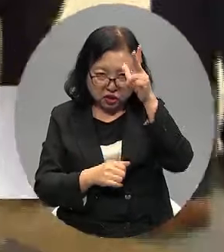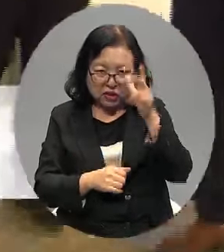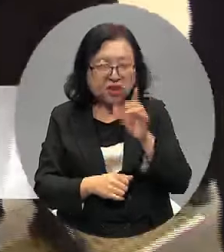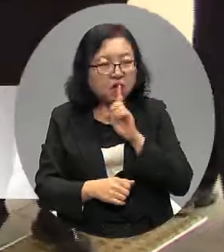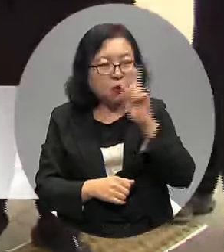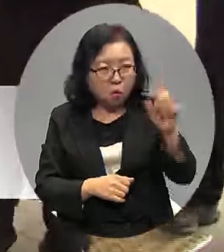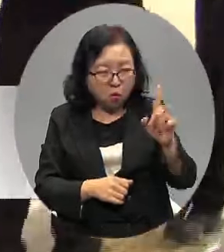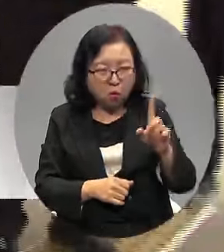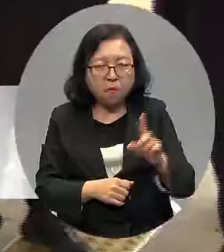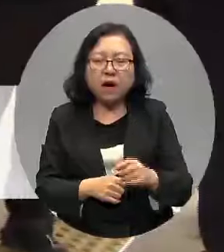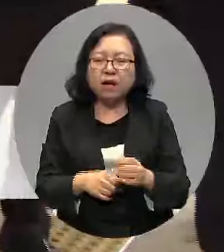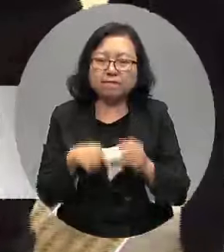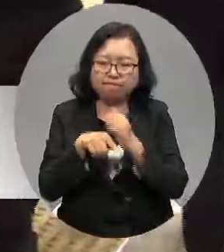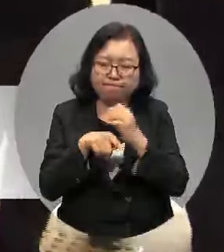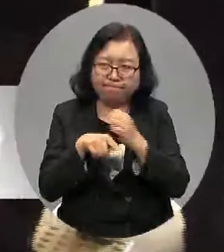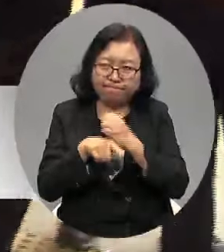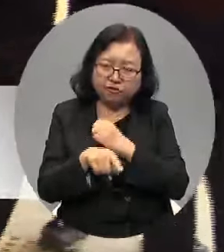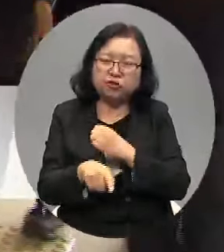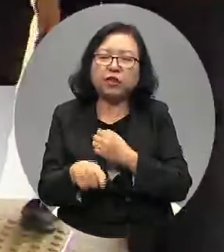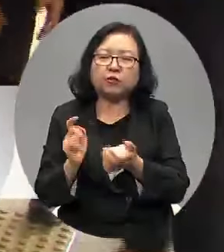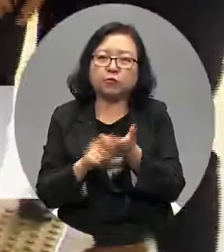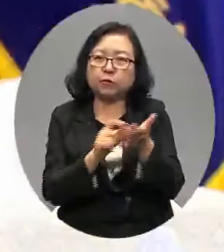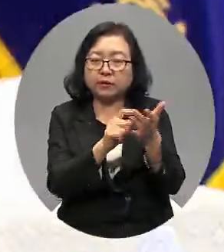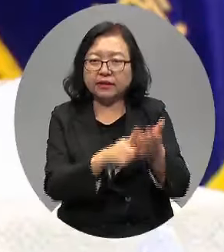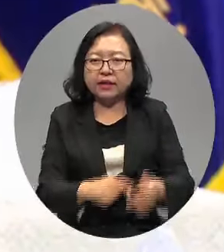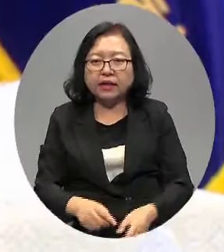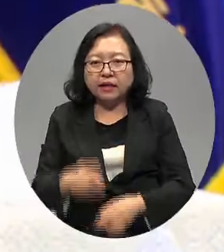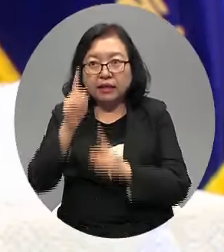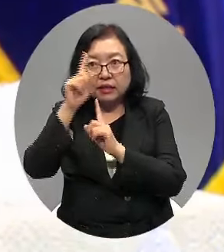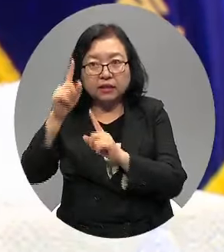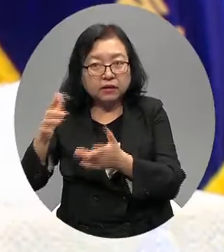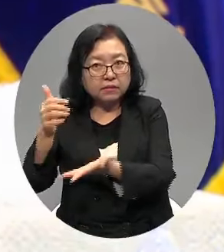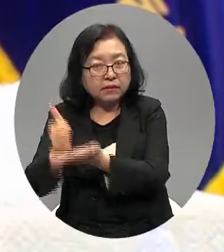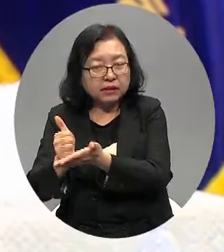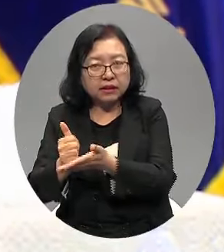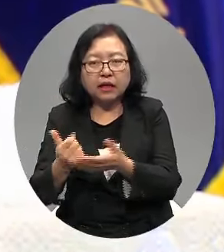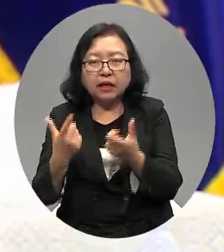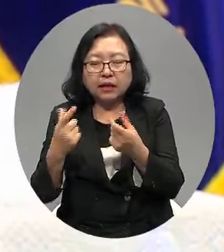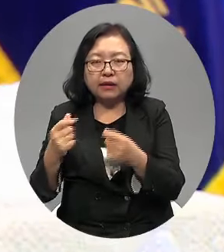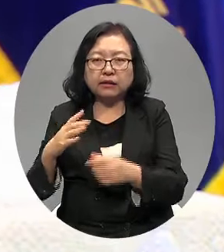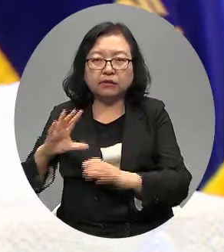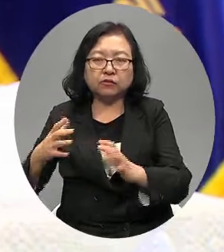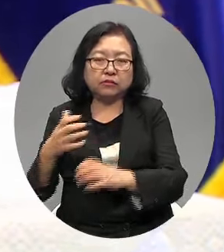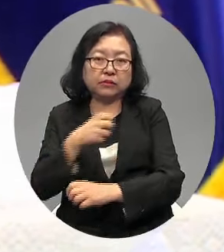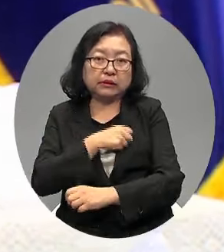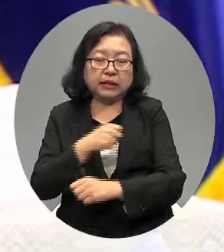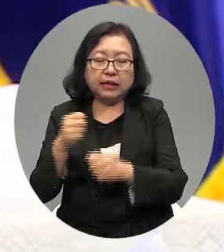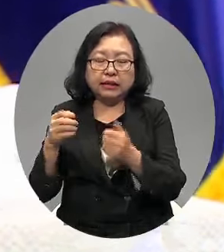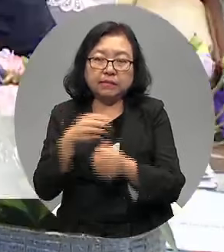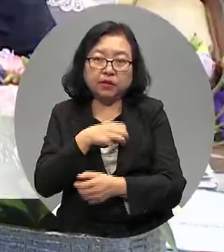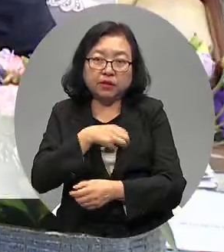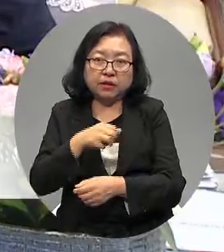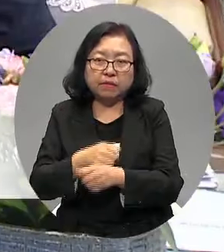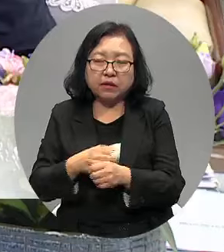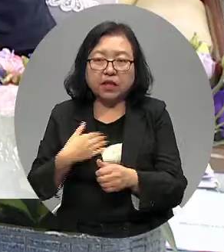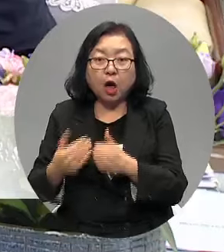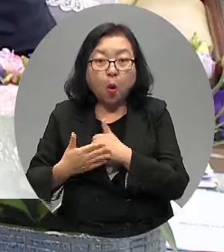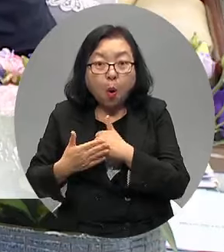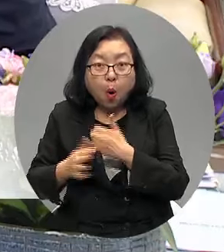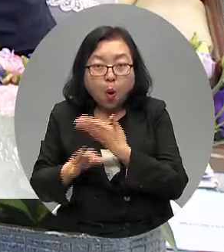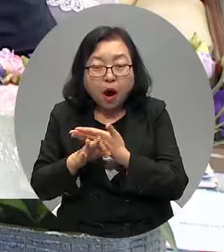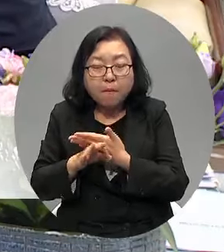철저한 수사를 촉구했습니다. 이양섭 의장은 같은 국민의힘 소속 의원에게 지지 대가로